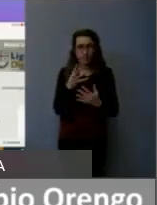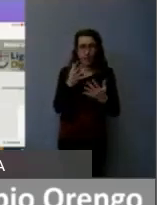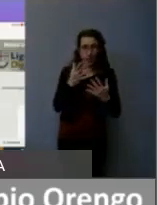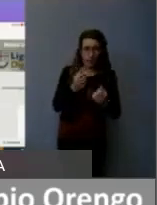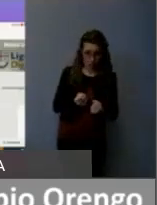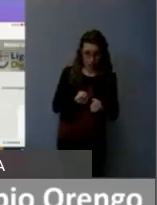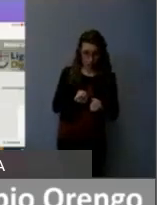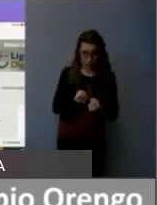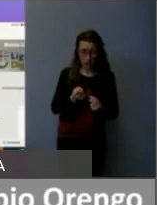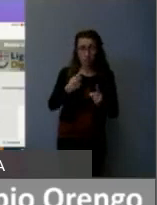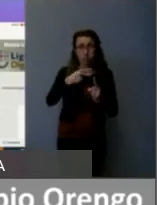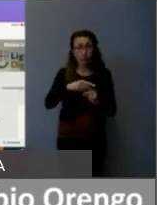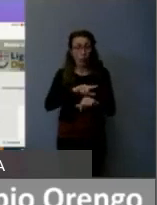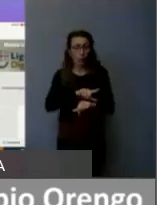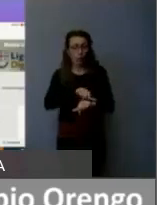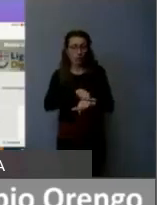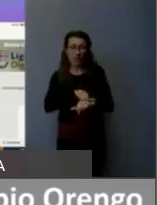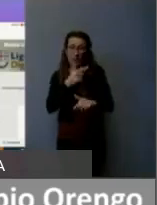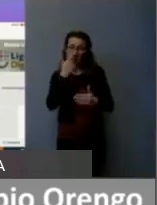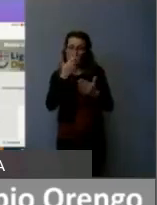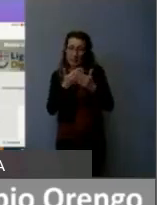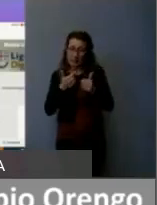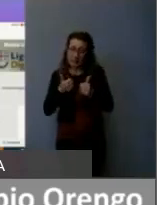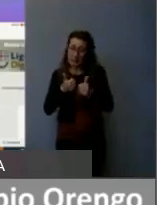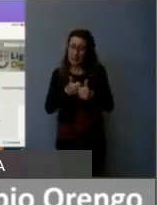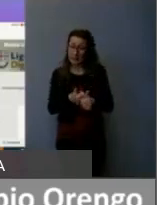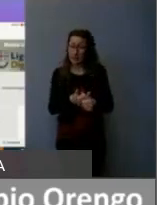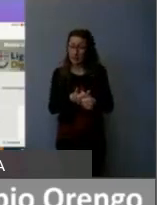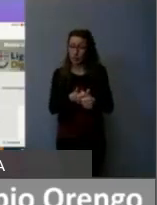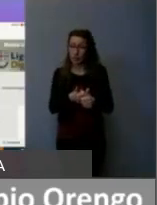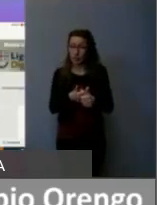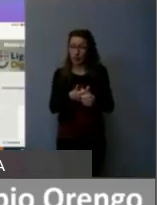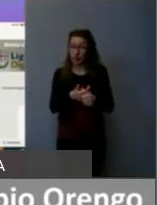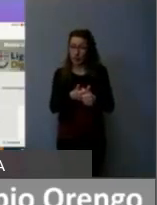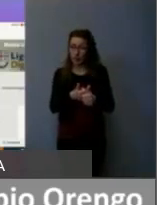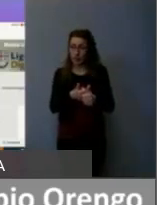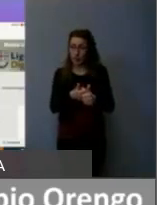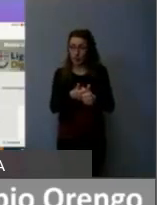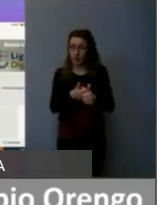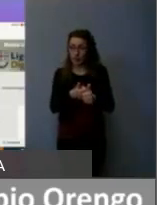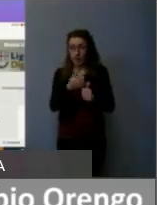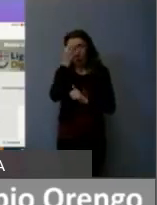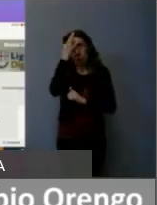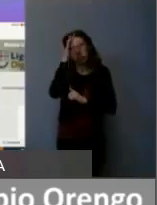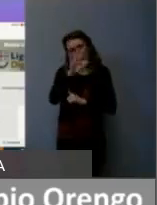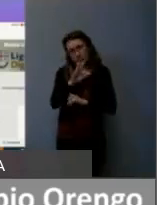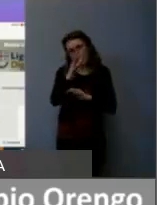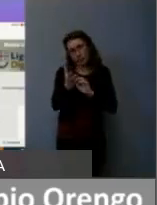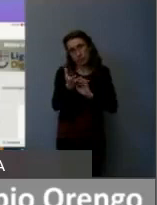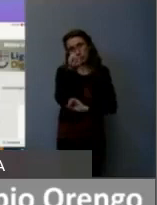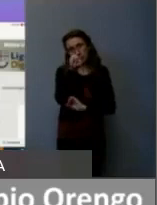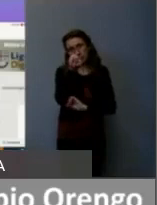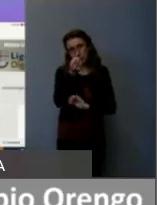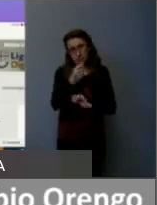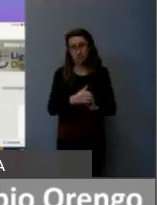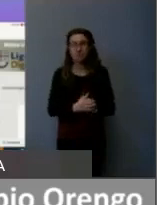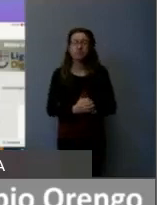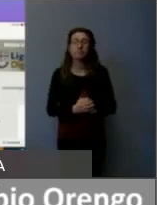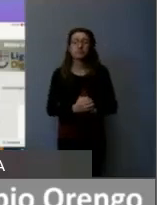tempi previsti per realizzare questi obiettivi.